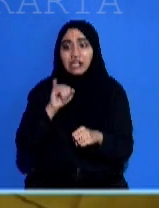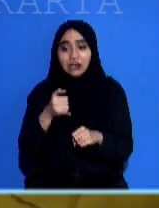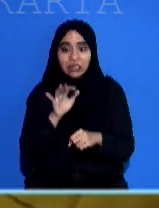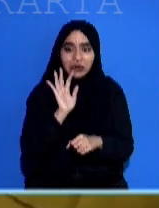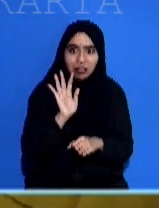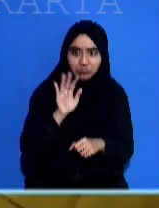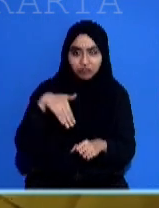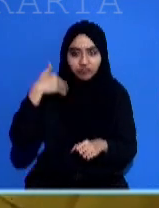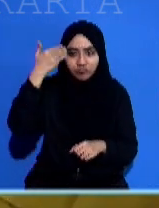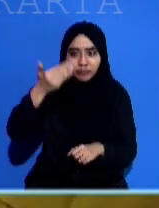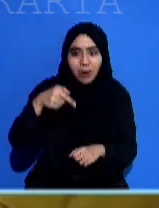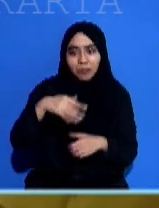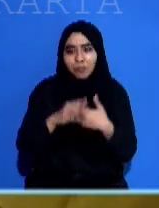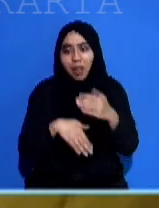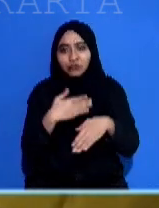ada